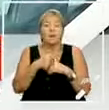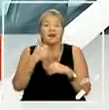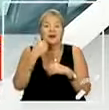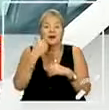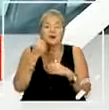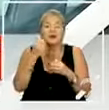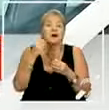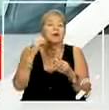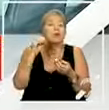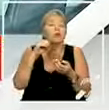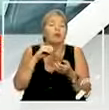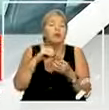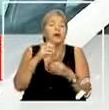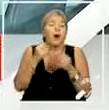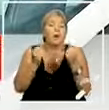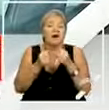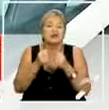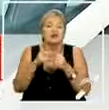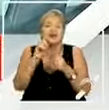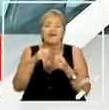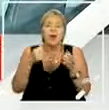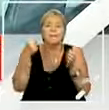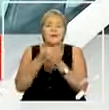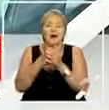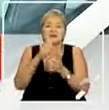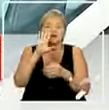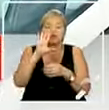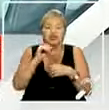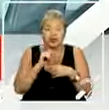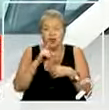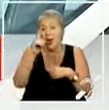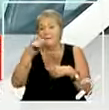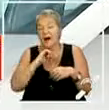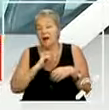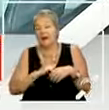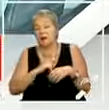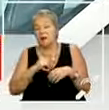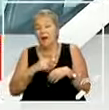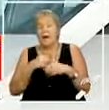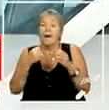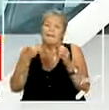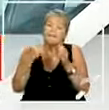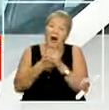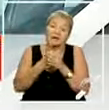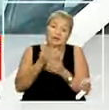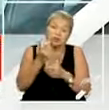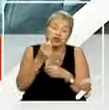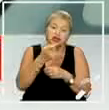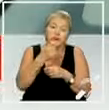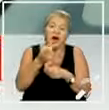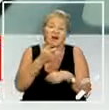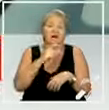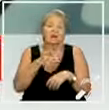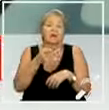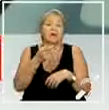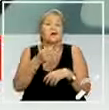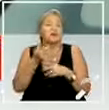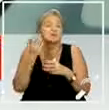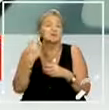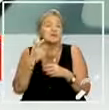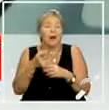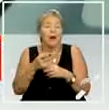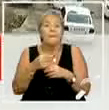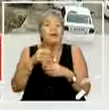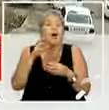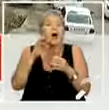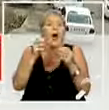mașină pe traseu să aibă minim 5 ani, la ei este minim 15. Casă de marcat, noi suntem obligați, la noi o casă de marcat este în jur de